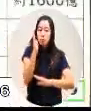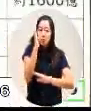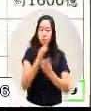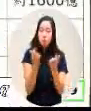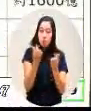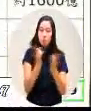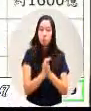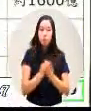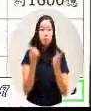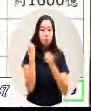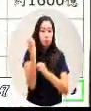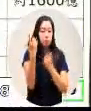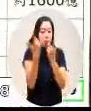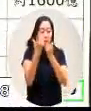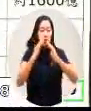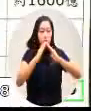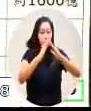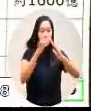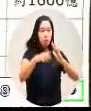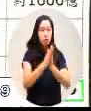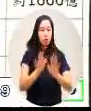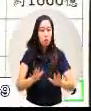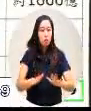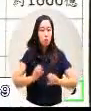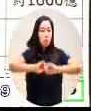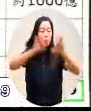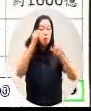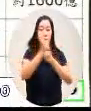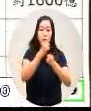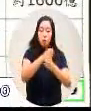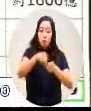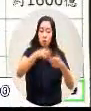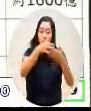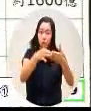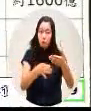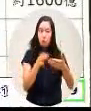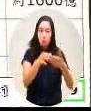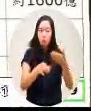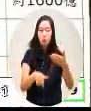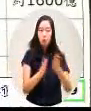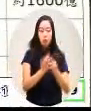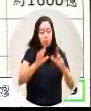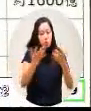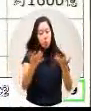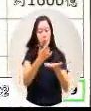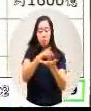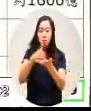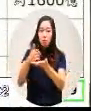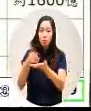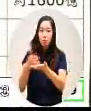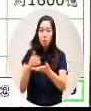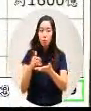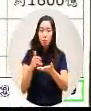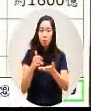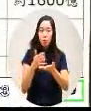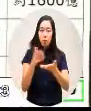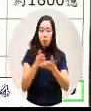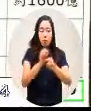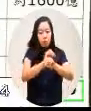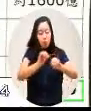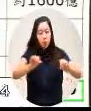括新北市目前实施这个制度啦吼，已经啦吼，超过将近啊